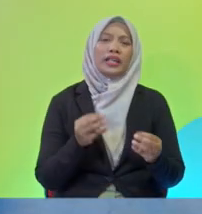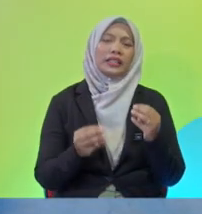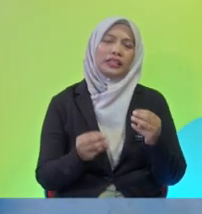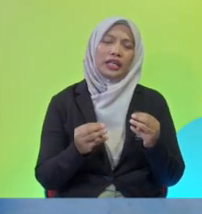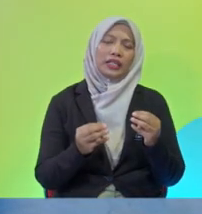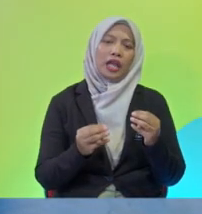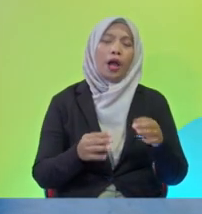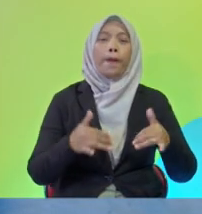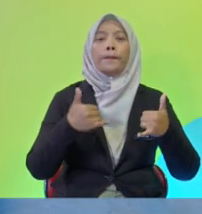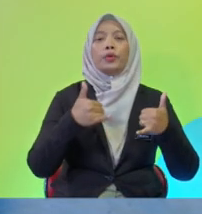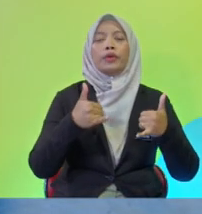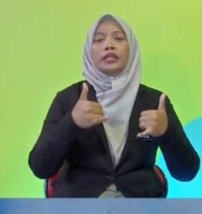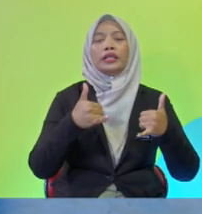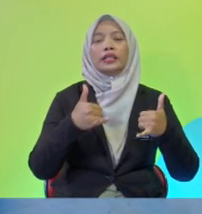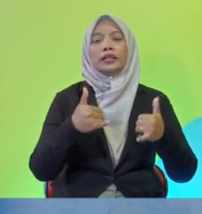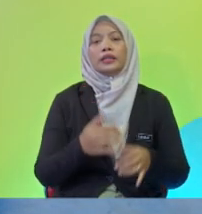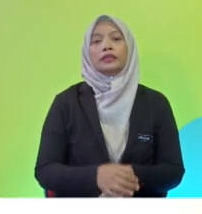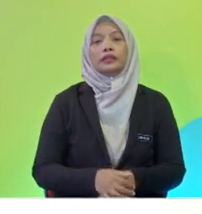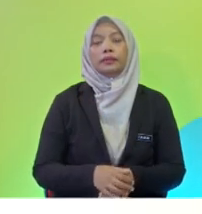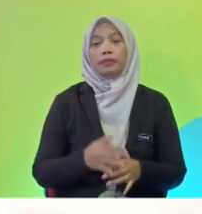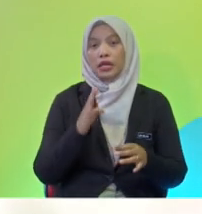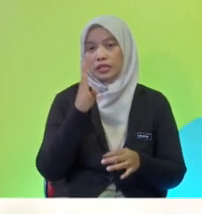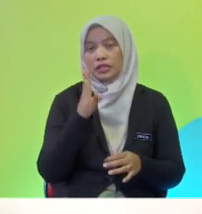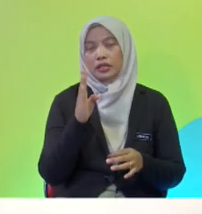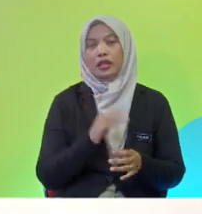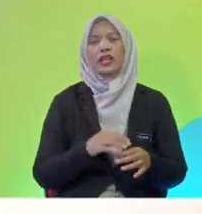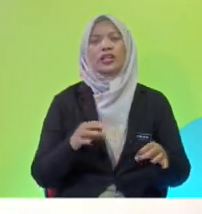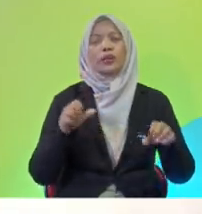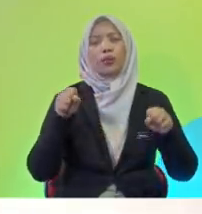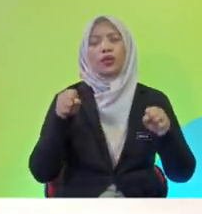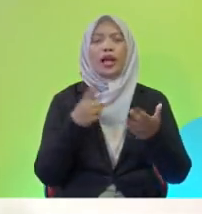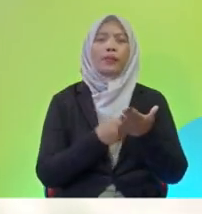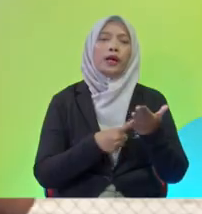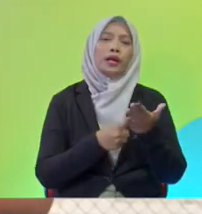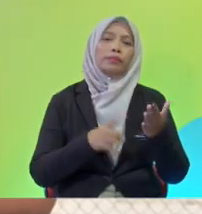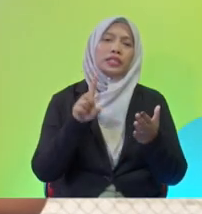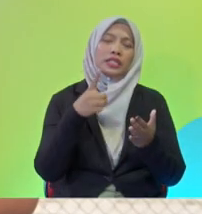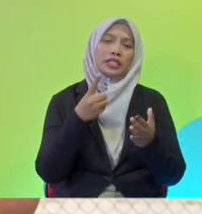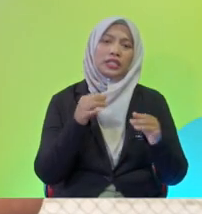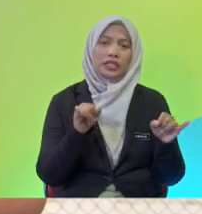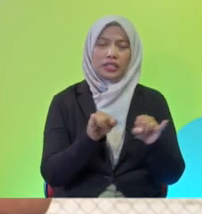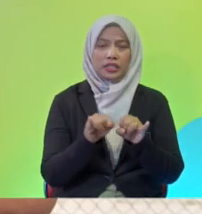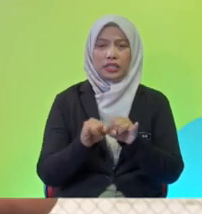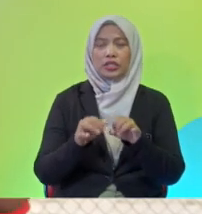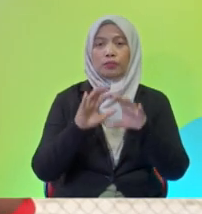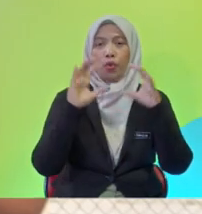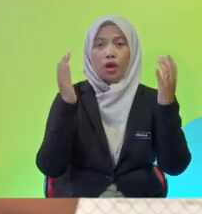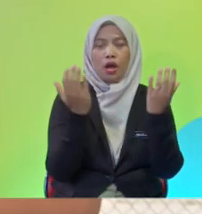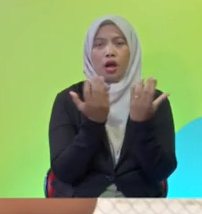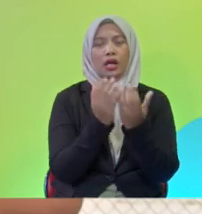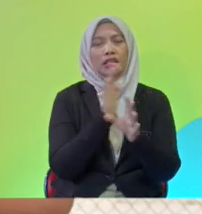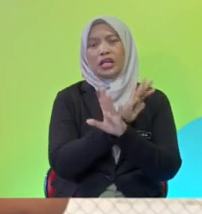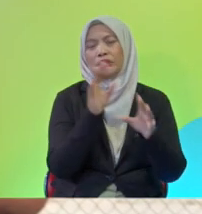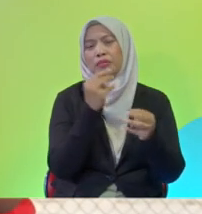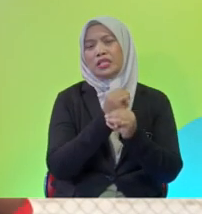dodgeball ini adalah permainan rekreasi, dia sebenarnya tidak rigid. Dia boleh main dengan apa sahaja jenis bola. Tak ada masalah. Tak ada